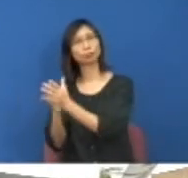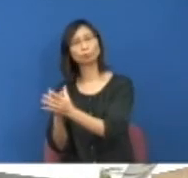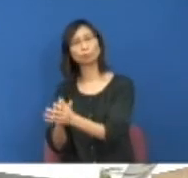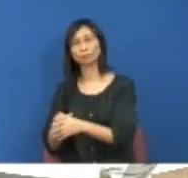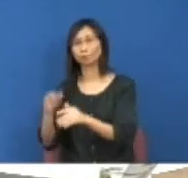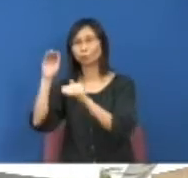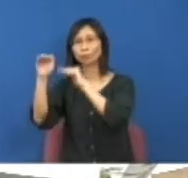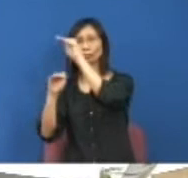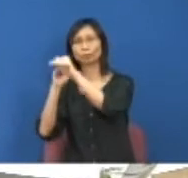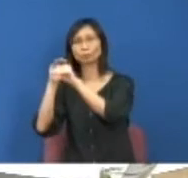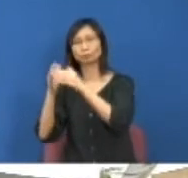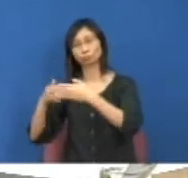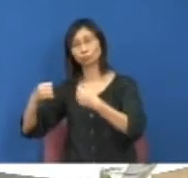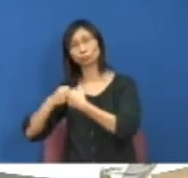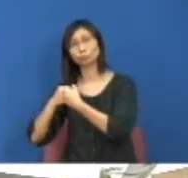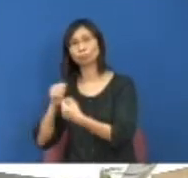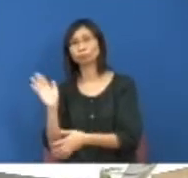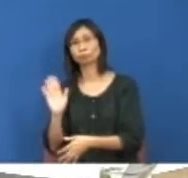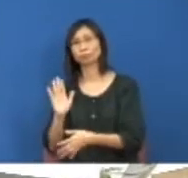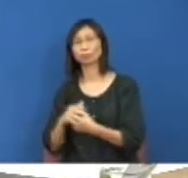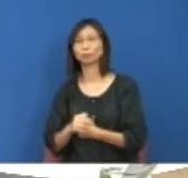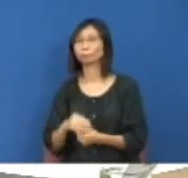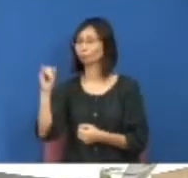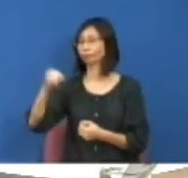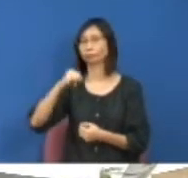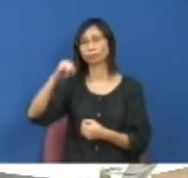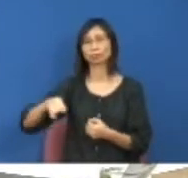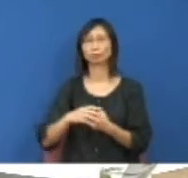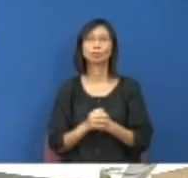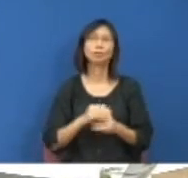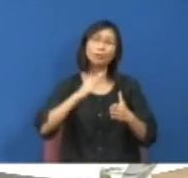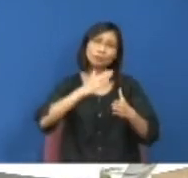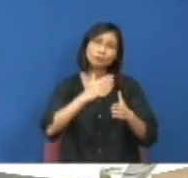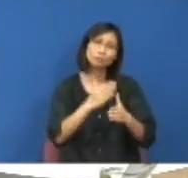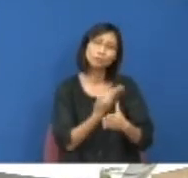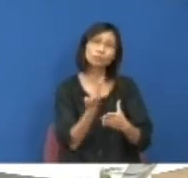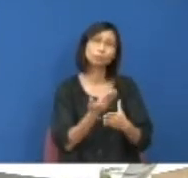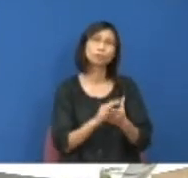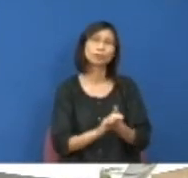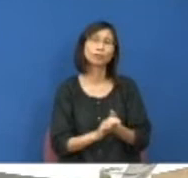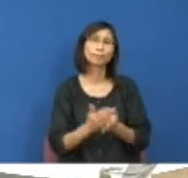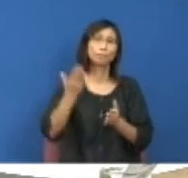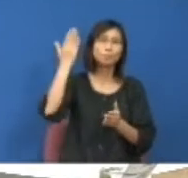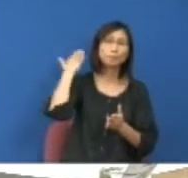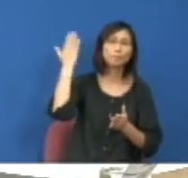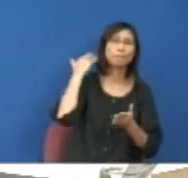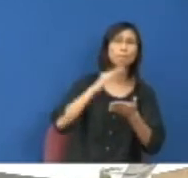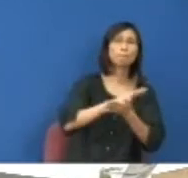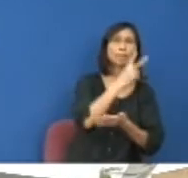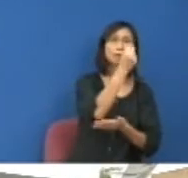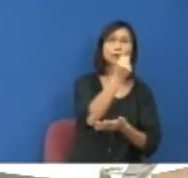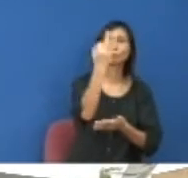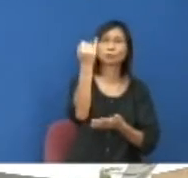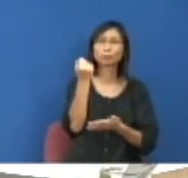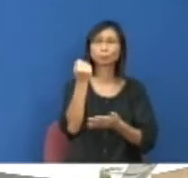錯。其實如果最正確講法就係話，係由於過去嗰二三十年，香